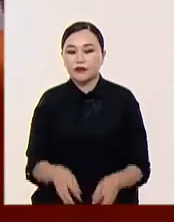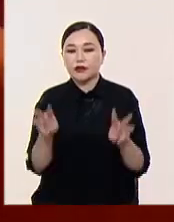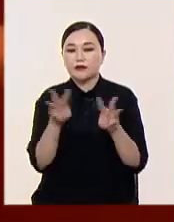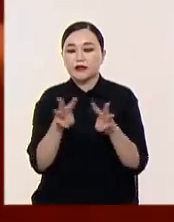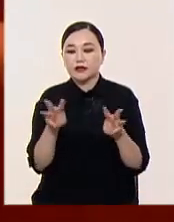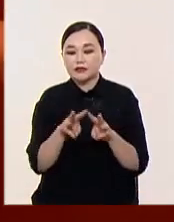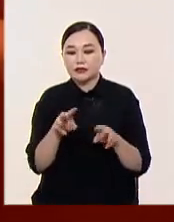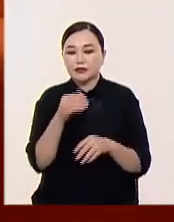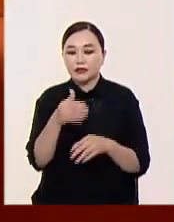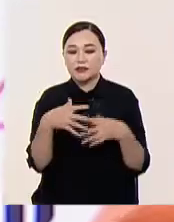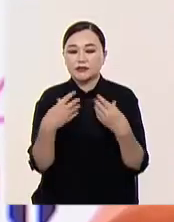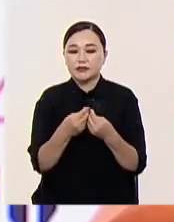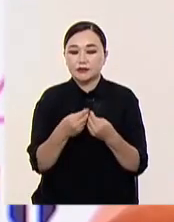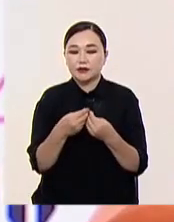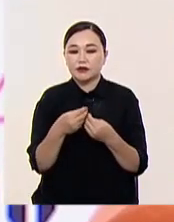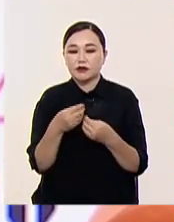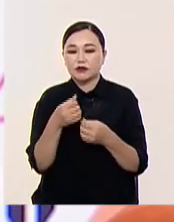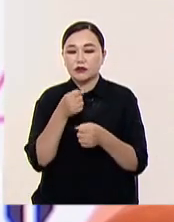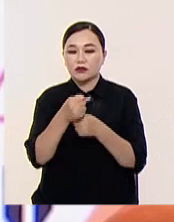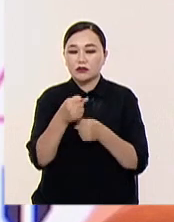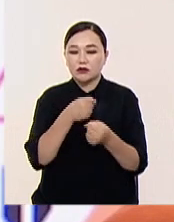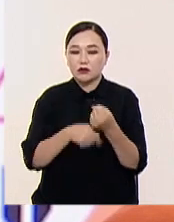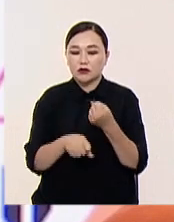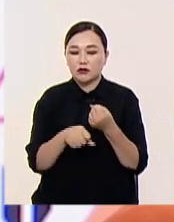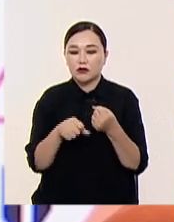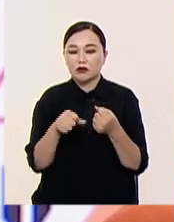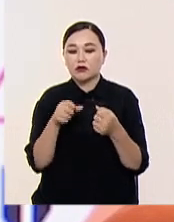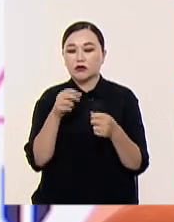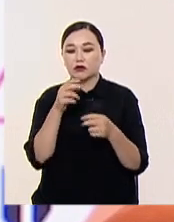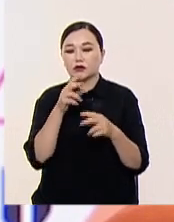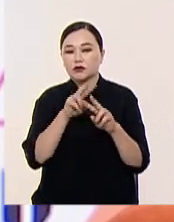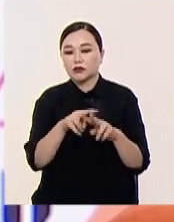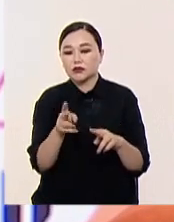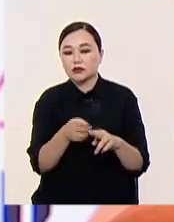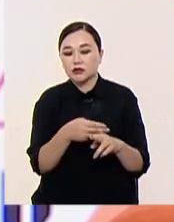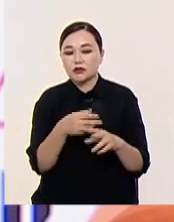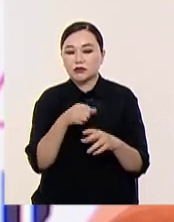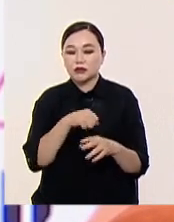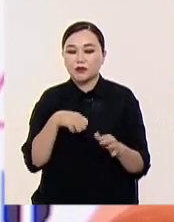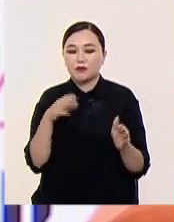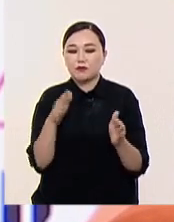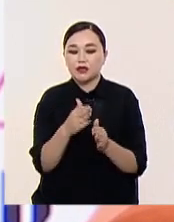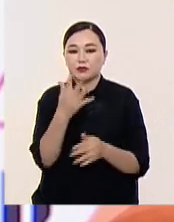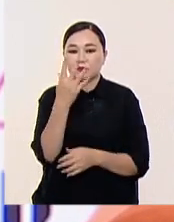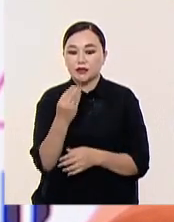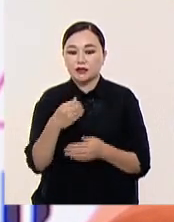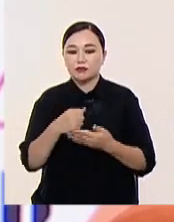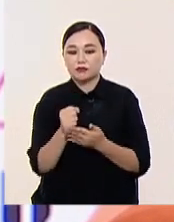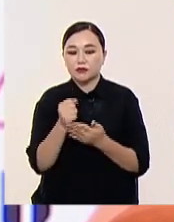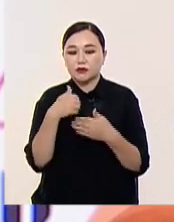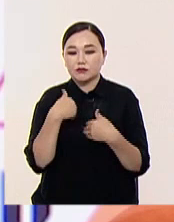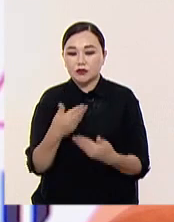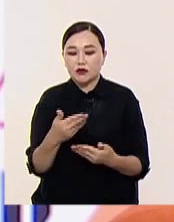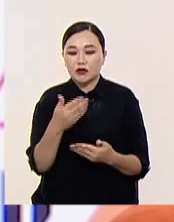Министр отбасында қол көтеріп қорлық көрсететіндерді қамауға алу мерзімінің төменгі шегі 5 күн деп белгілеуді ұсынып отыр,